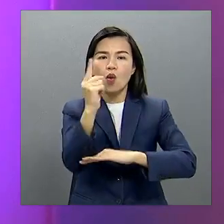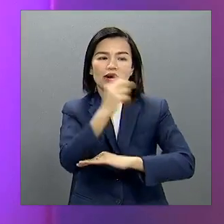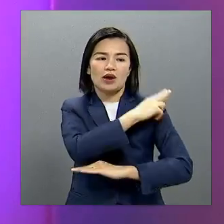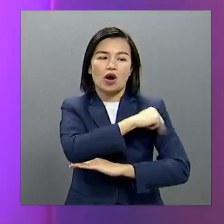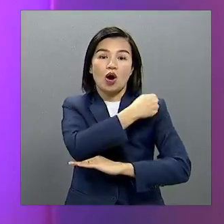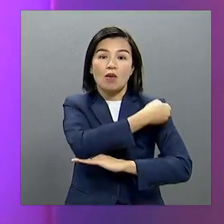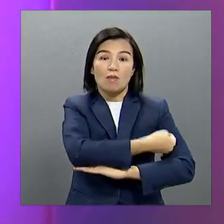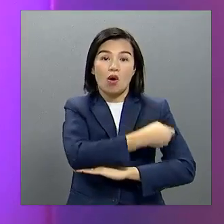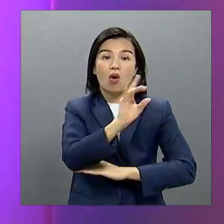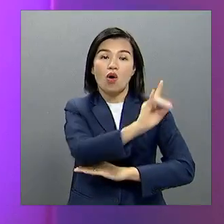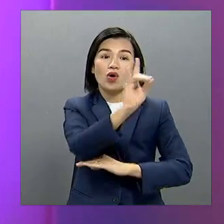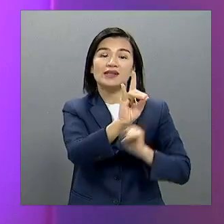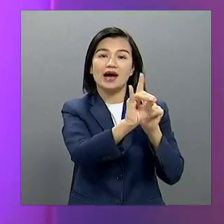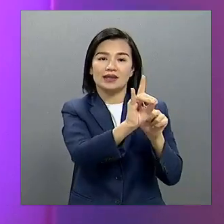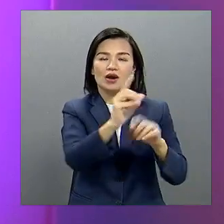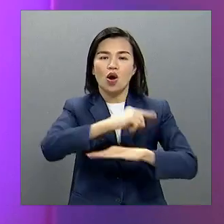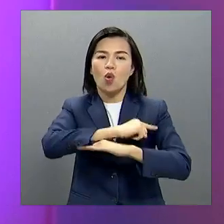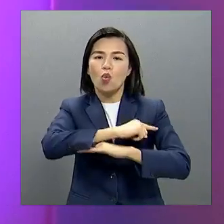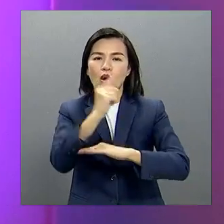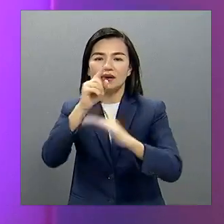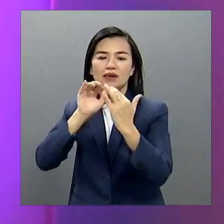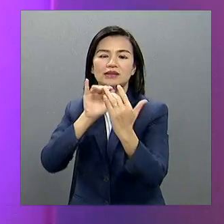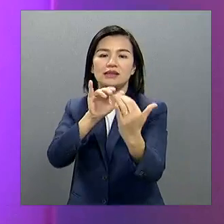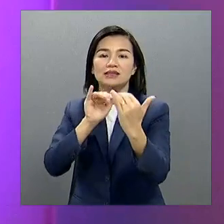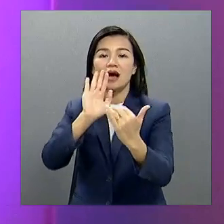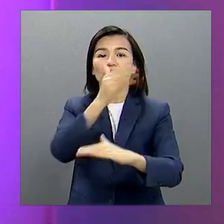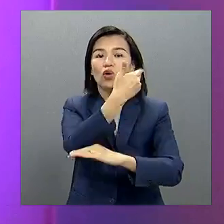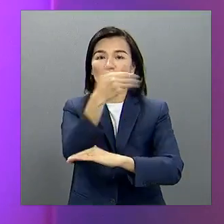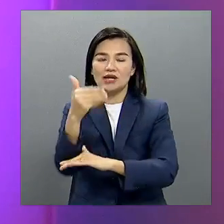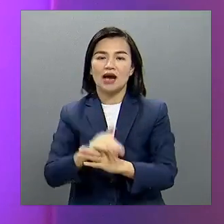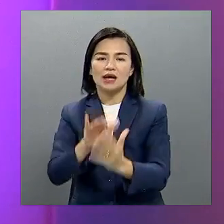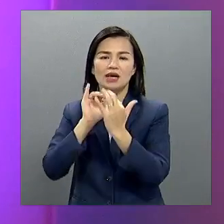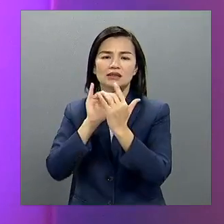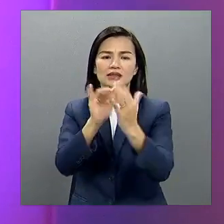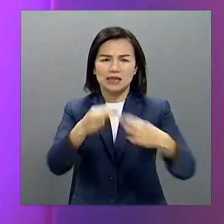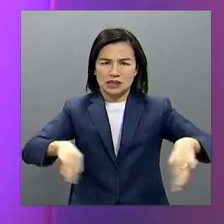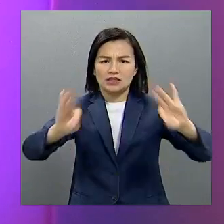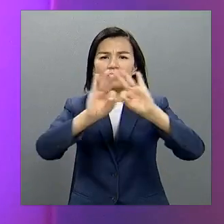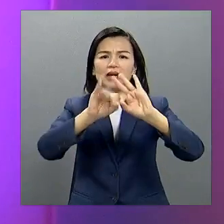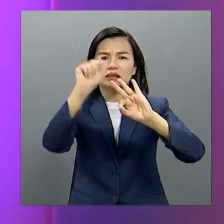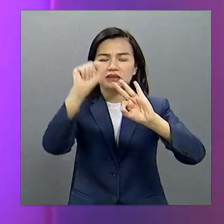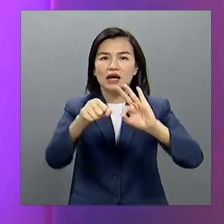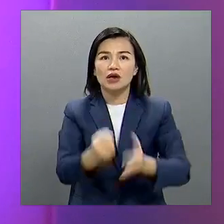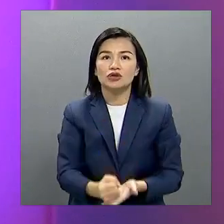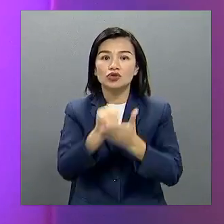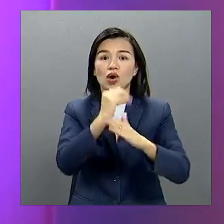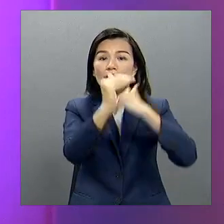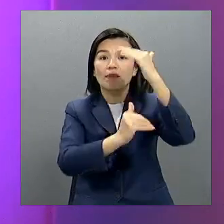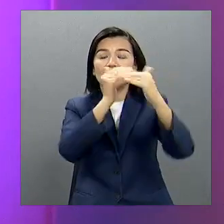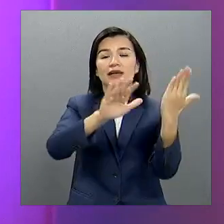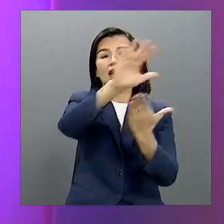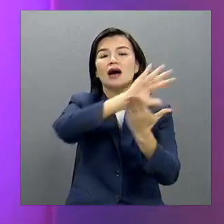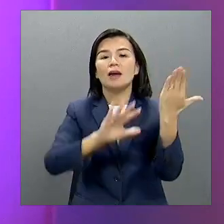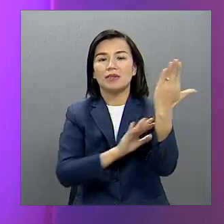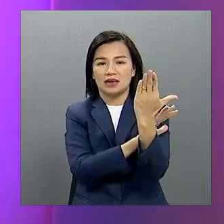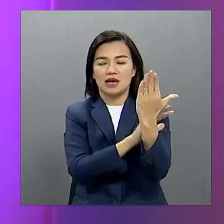คัญก็คือวันสื่อสารแห่งชาตินะครับการสื่อสารนั้นถือว่าเป็นสิ่งสำคัญนะครับที่ช่วยพัฒนาประเทศนะครับรวมถึงเป็นการบอกเล่าเ